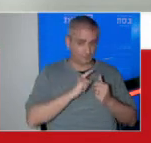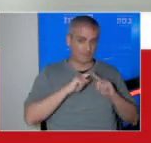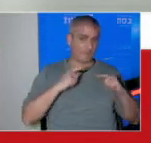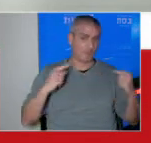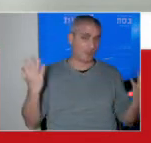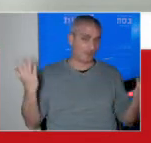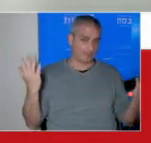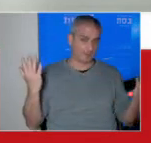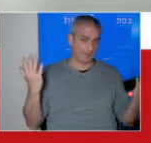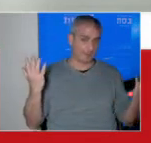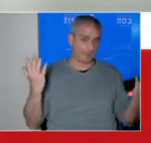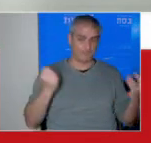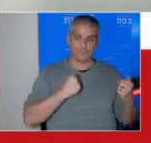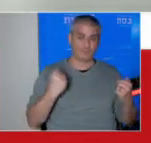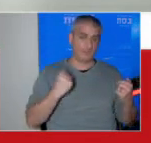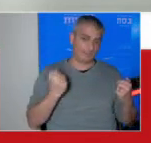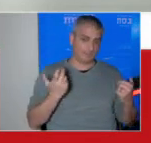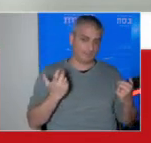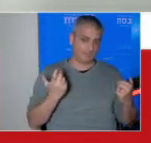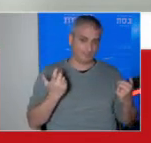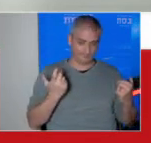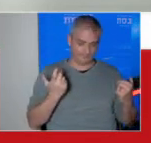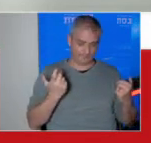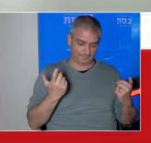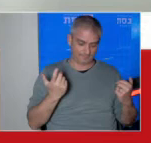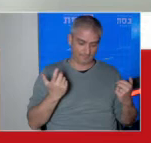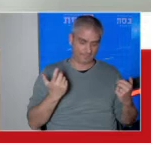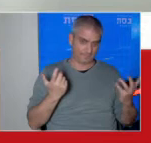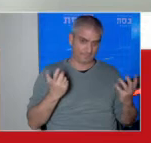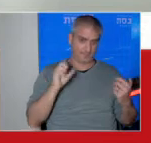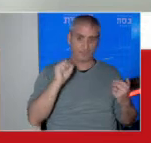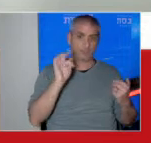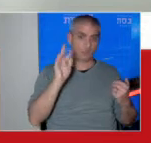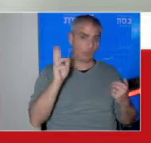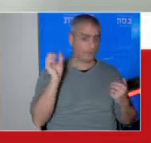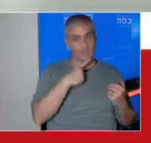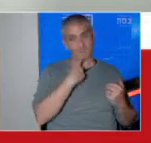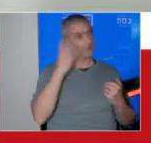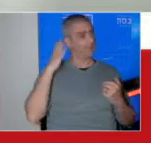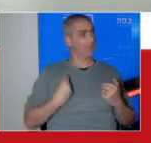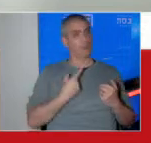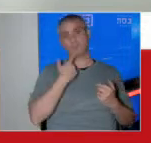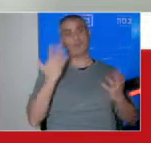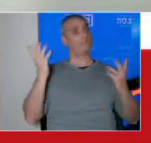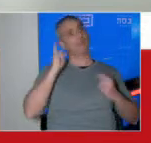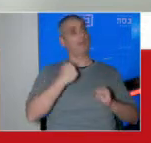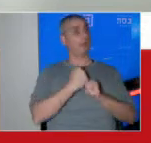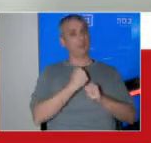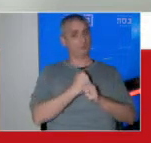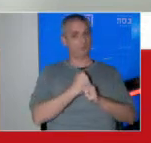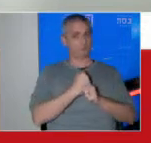מיני ימנים, מה שנקרא יואב קיש או סטרוק, באים ומדברים על זה, מה היה צריך